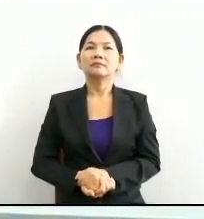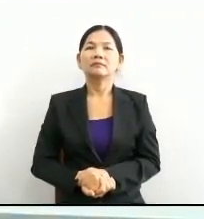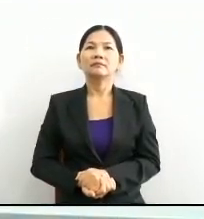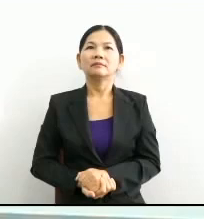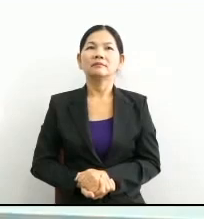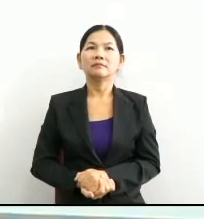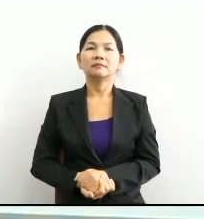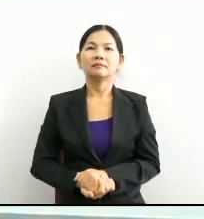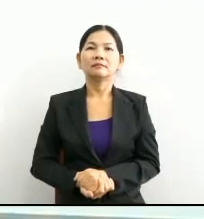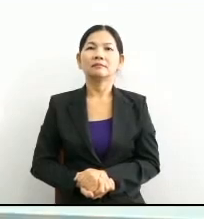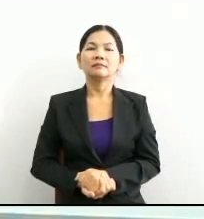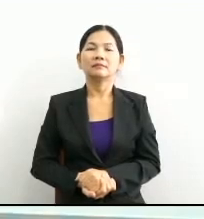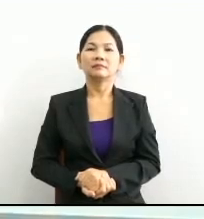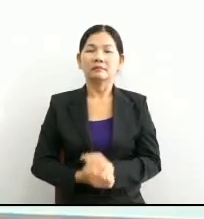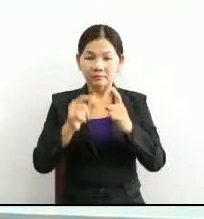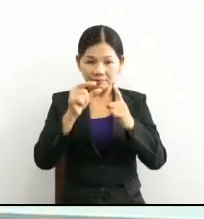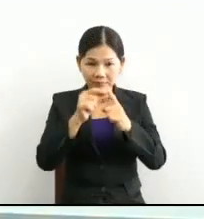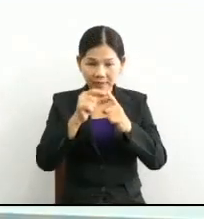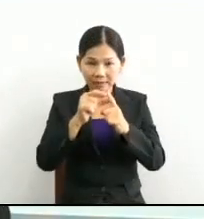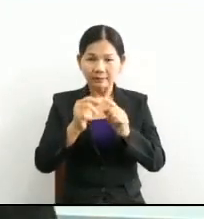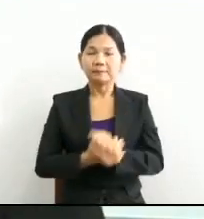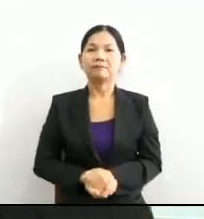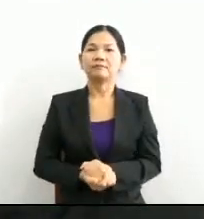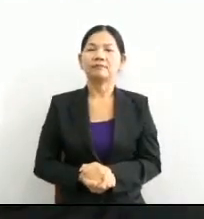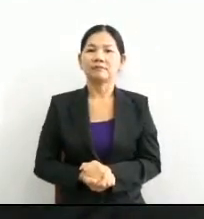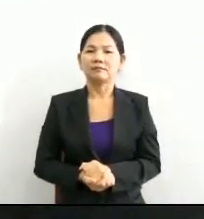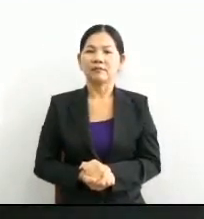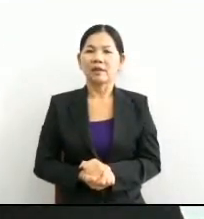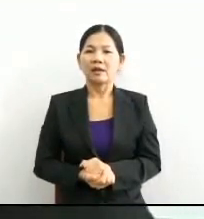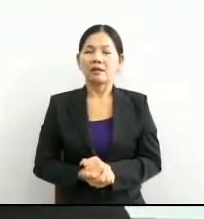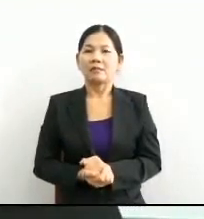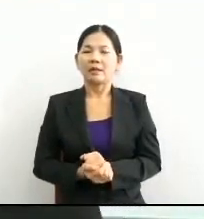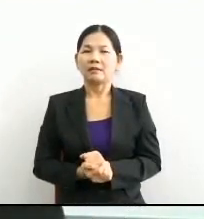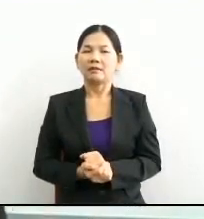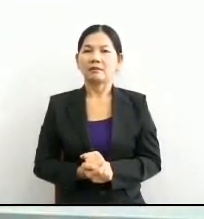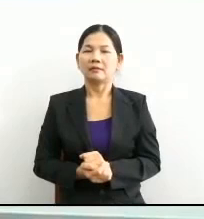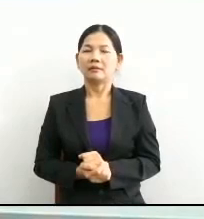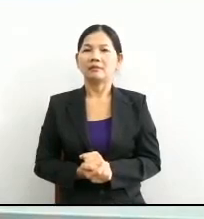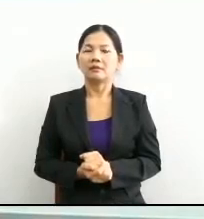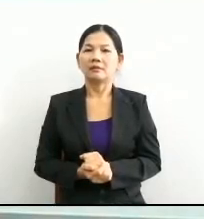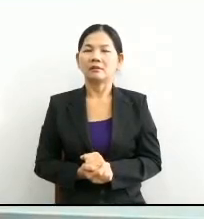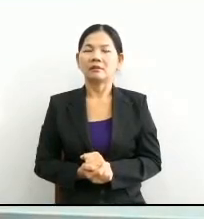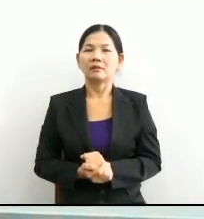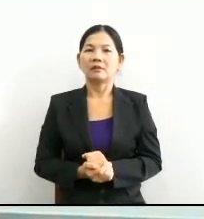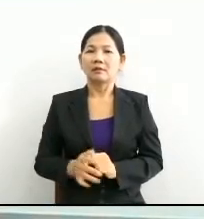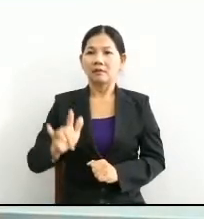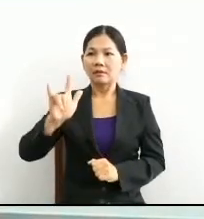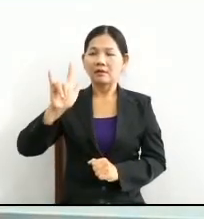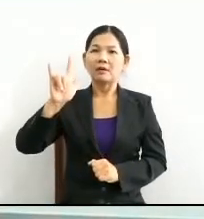cha pí bịa bỏ vò chá con ăn chế bịa bò chế bịa